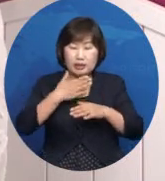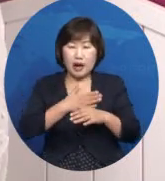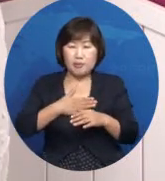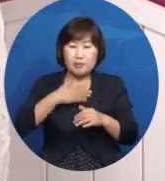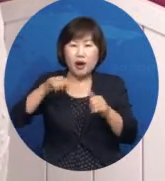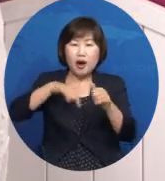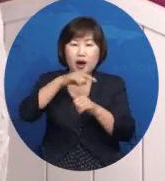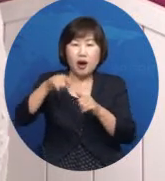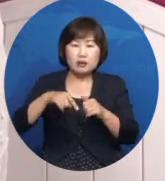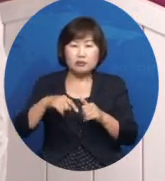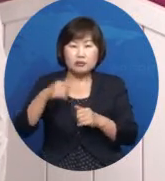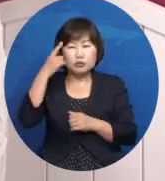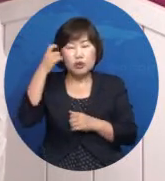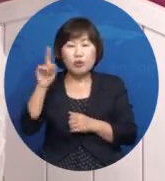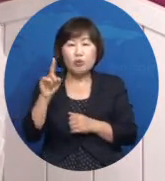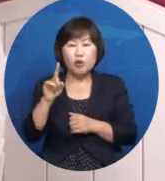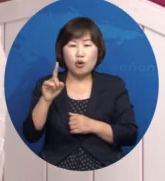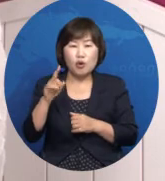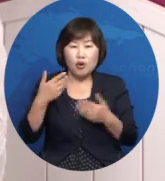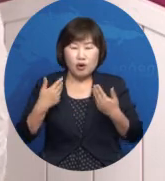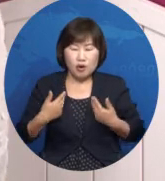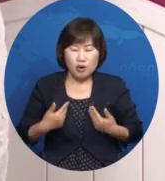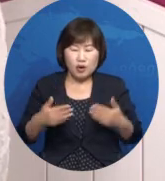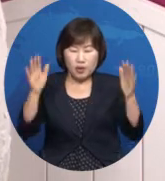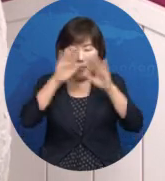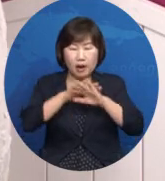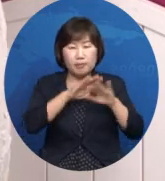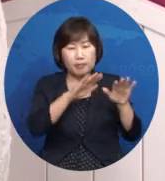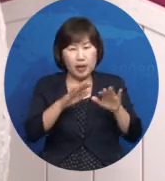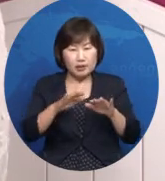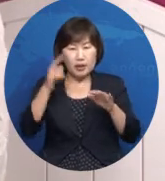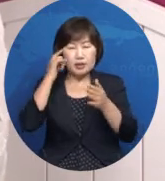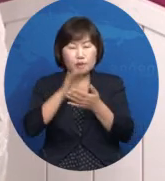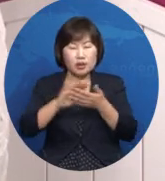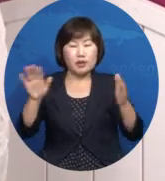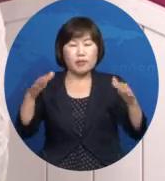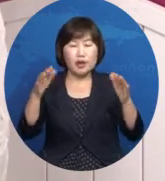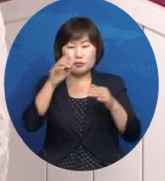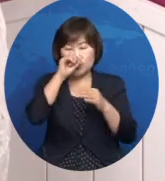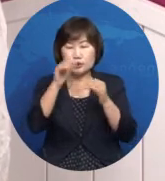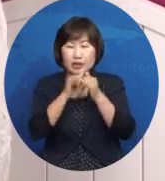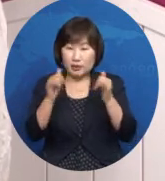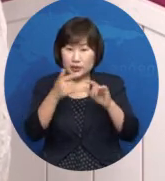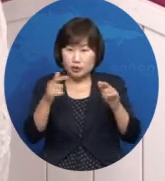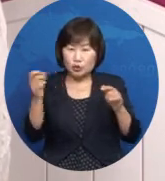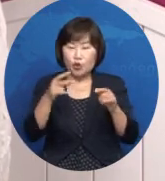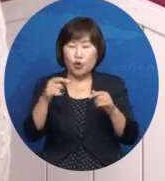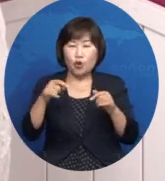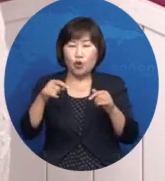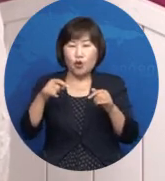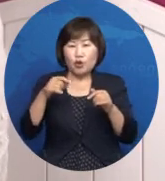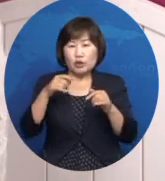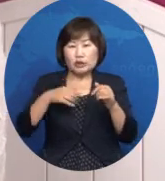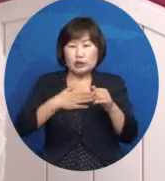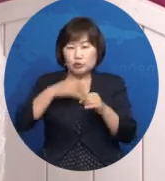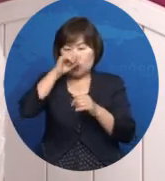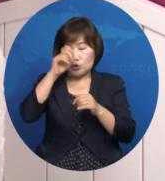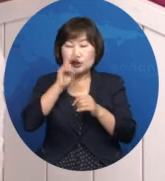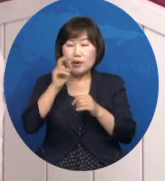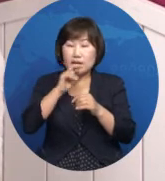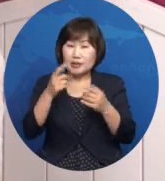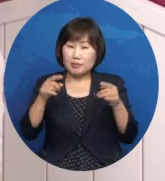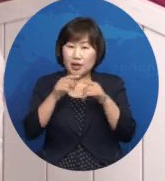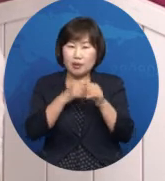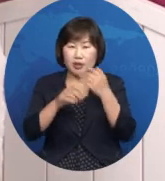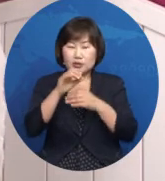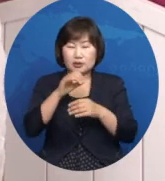장면이 떠오르시나요? 잔잔한 밤바다와 시원한 바람, 좋은 사람들, 그리고 분위기 있는 음악까지 함께 한다면